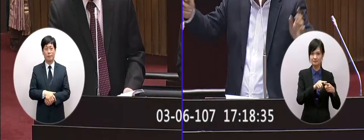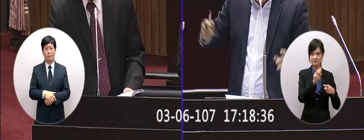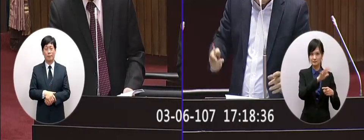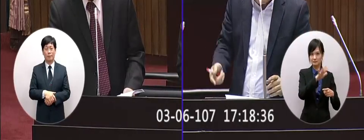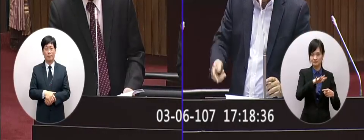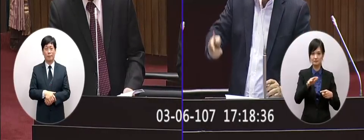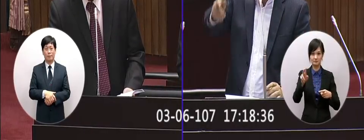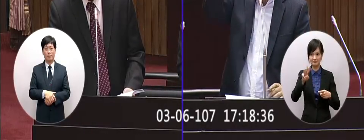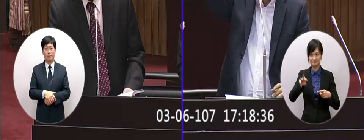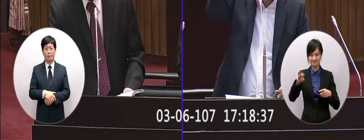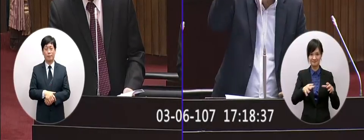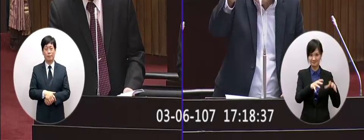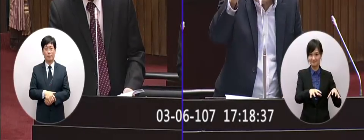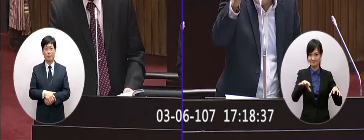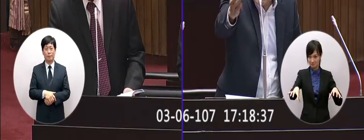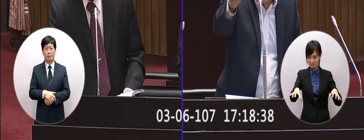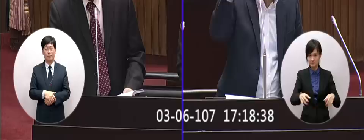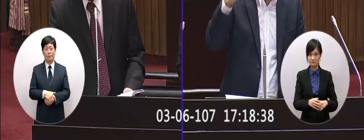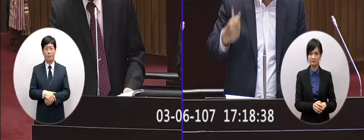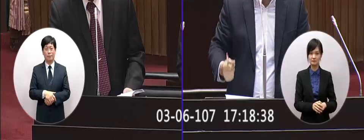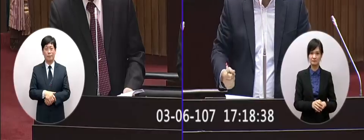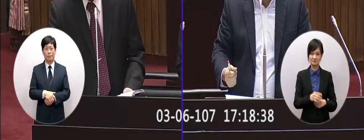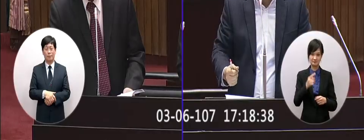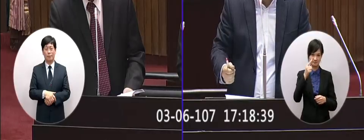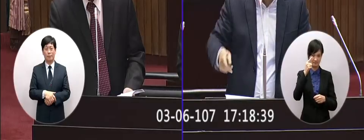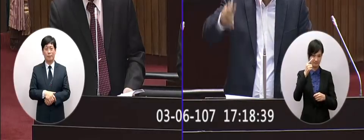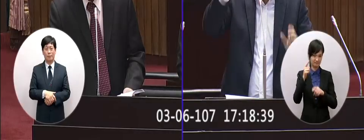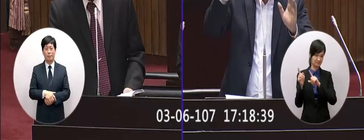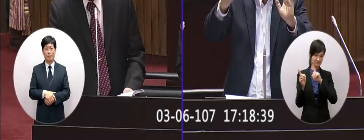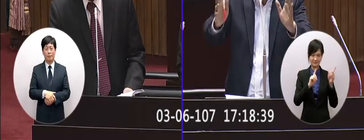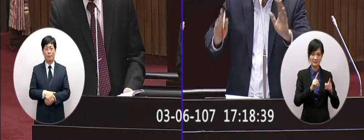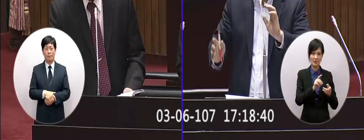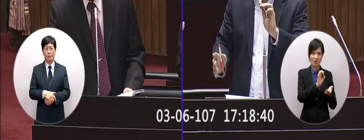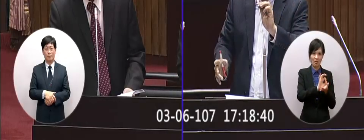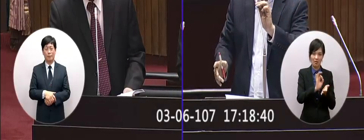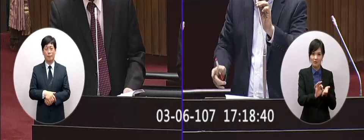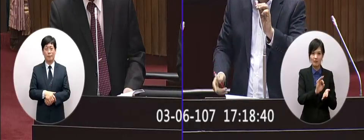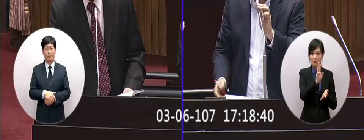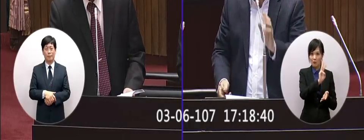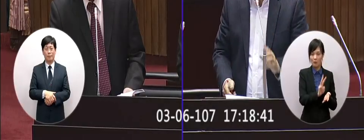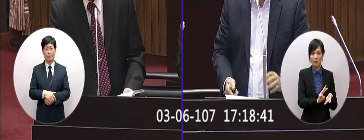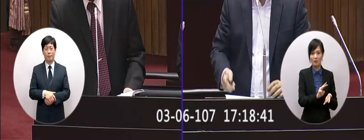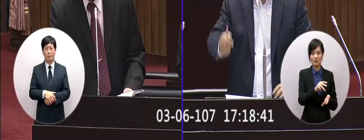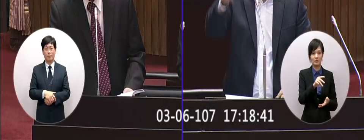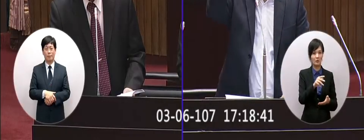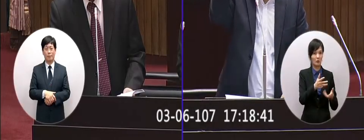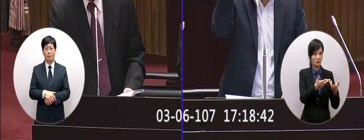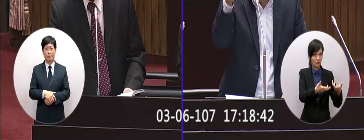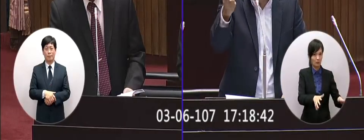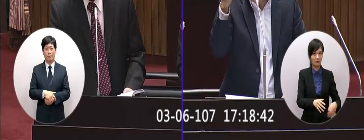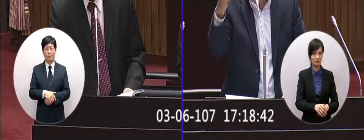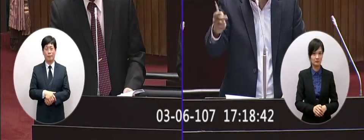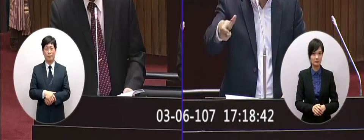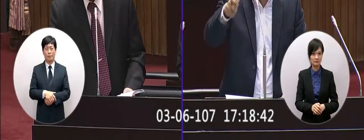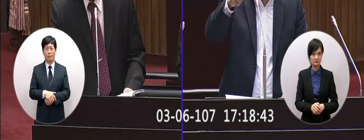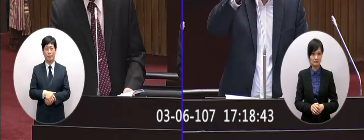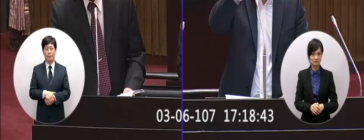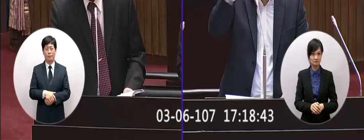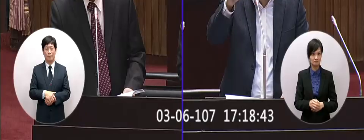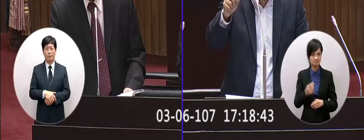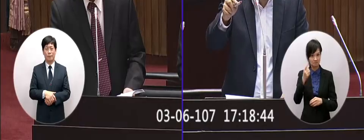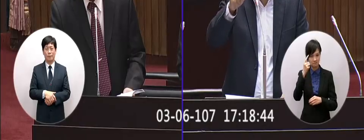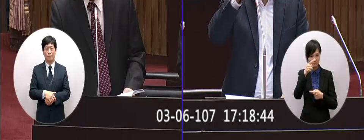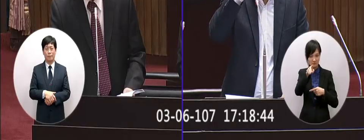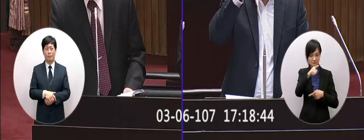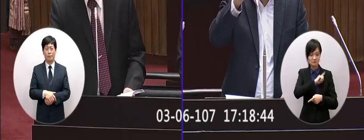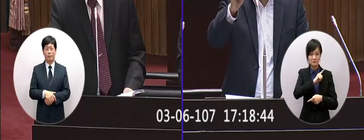啦，一天要用3100几啦，所以你8000栋内底拢总会当用两公瓦，你甲